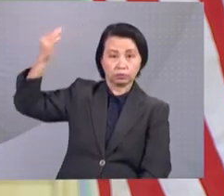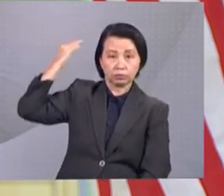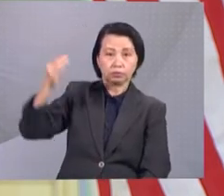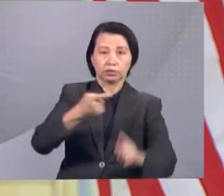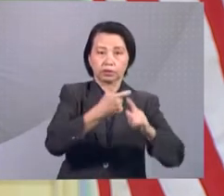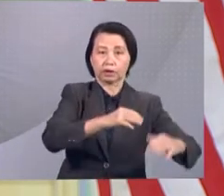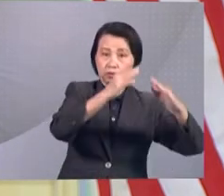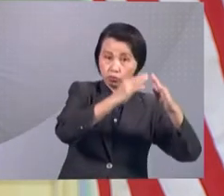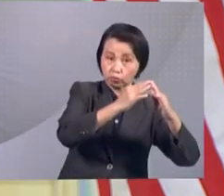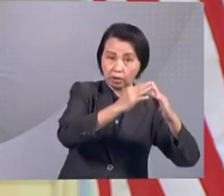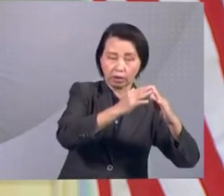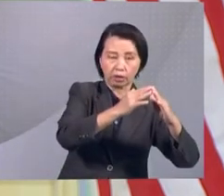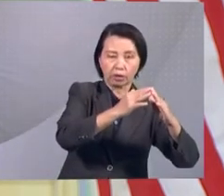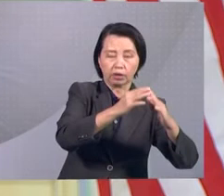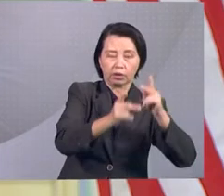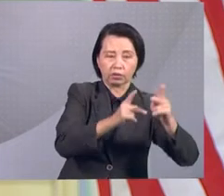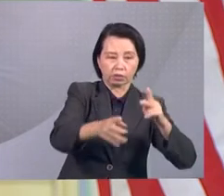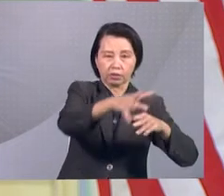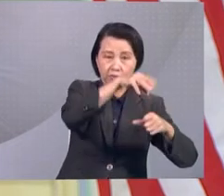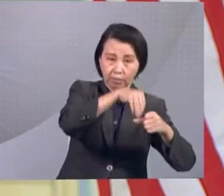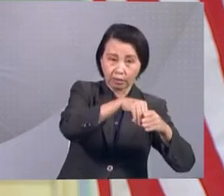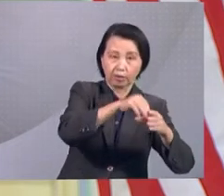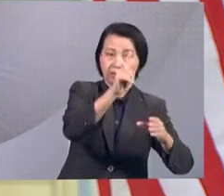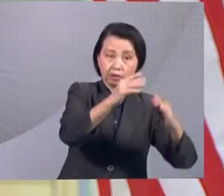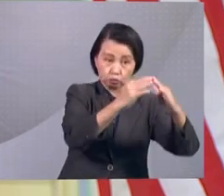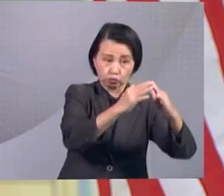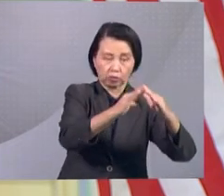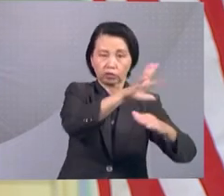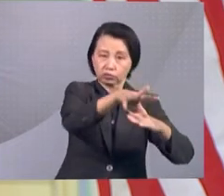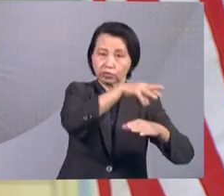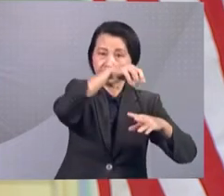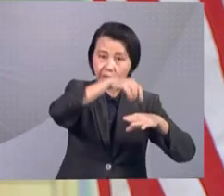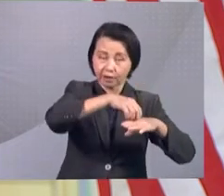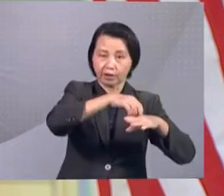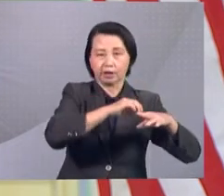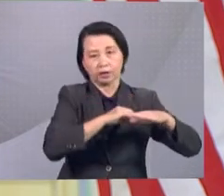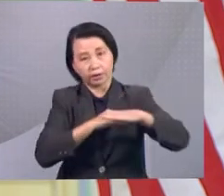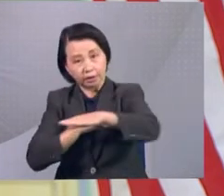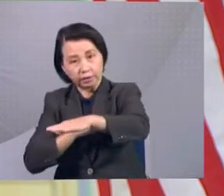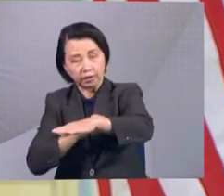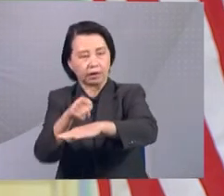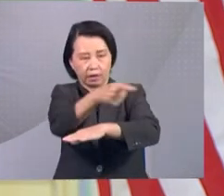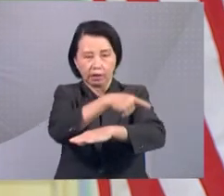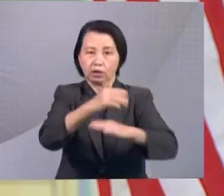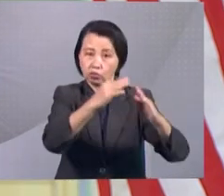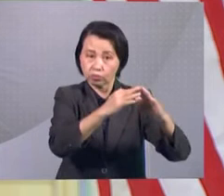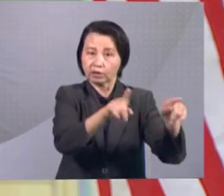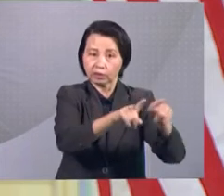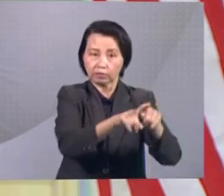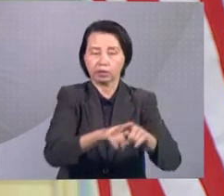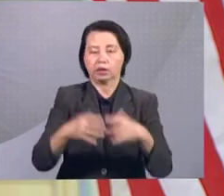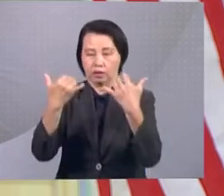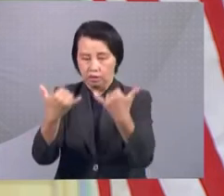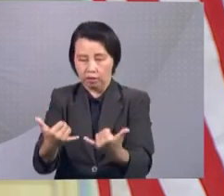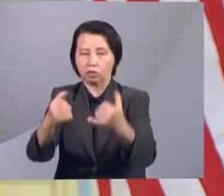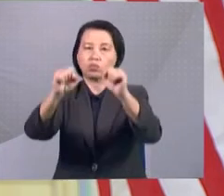daripada rumah sendiri sahaja dari satu rumah keluarga dari satu rumah sekarang kita